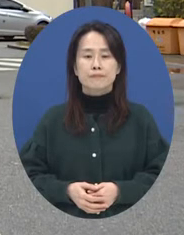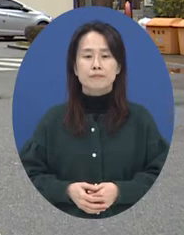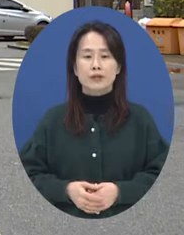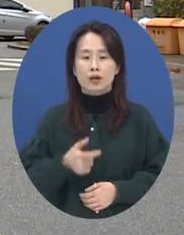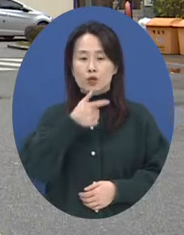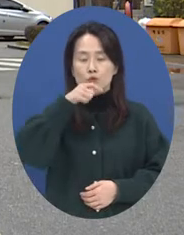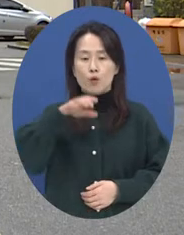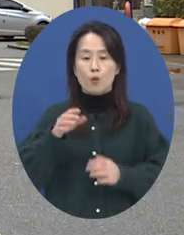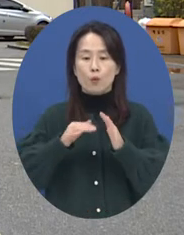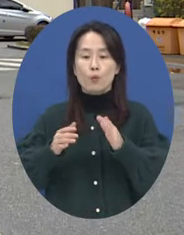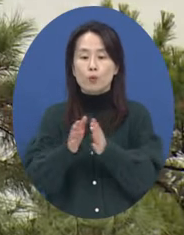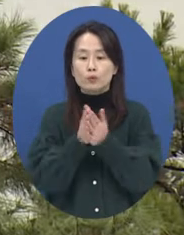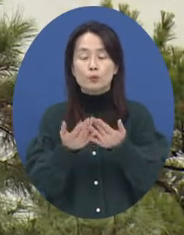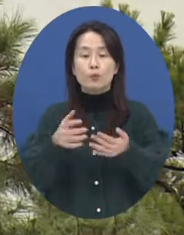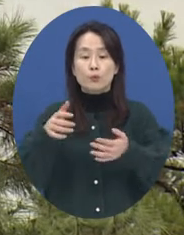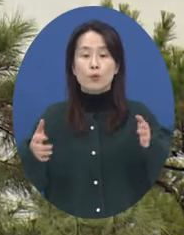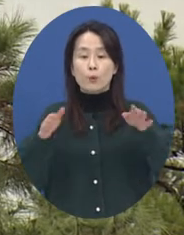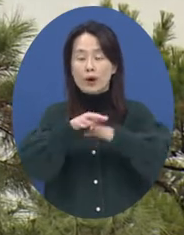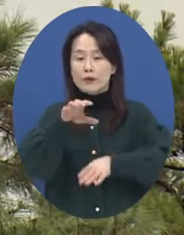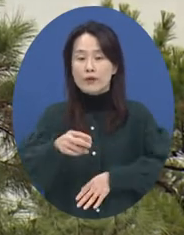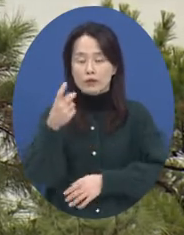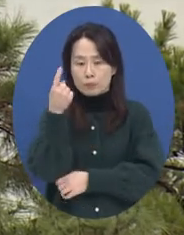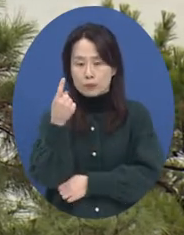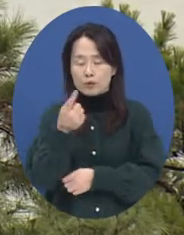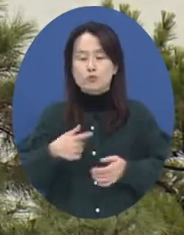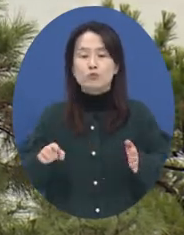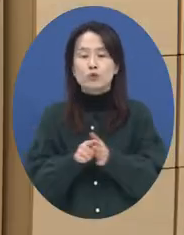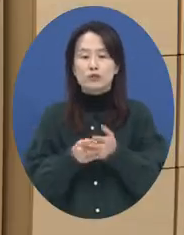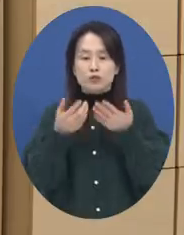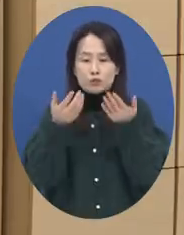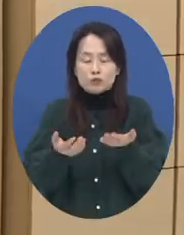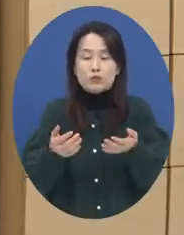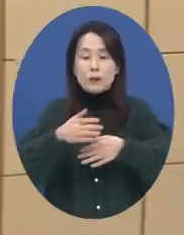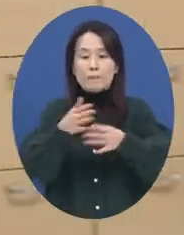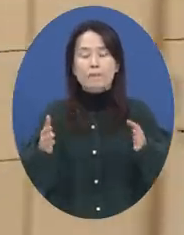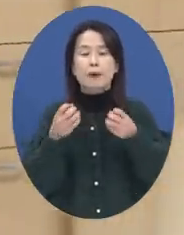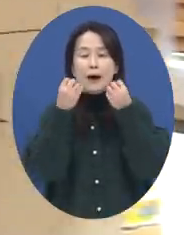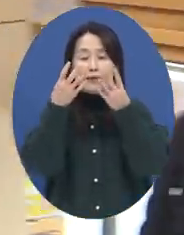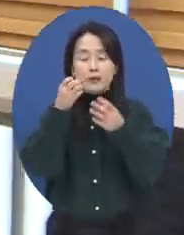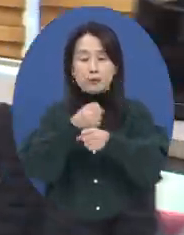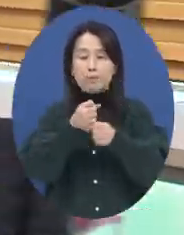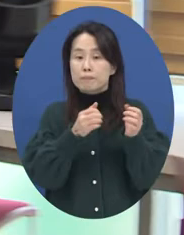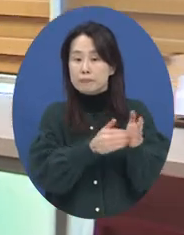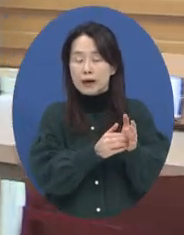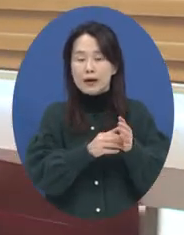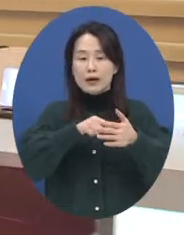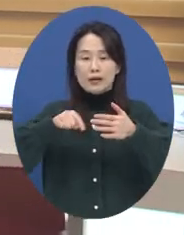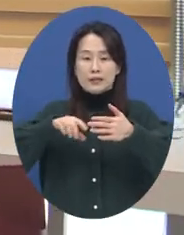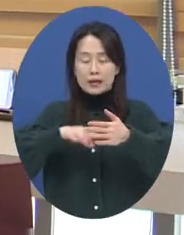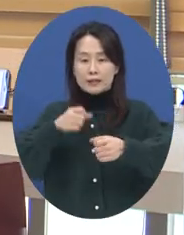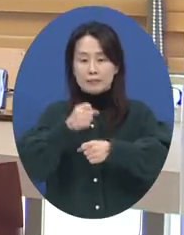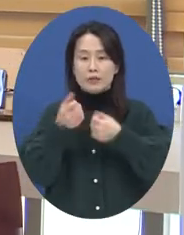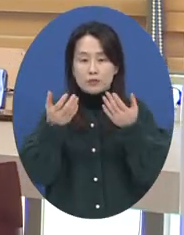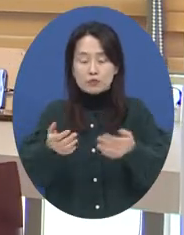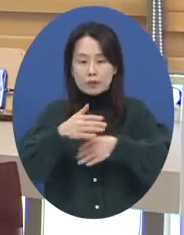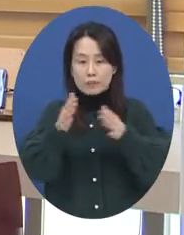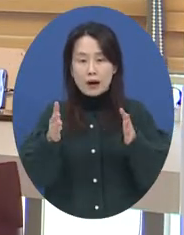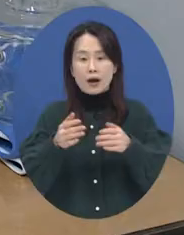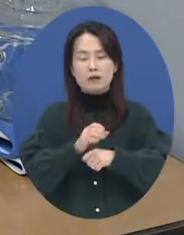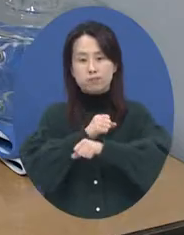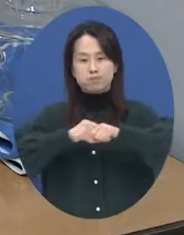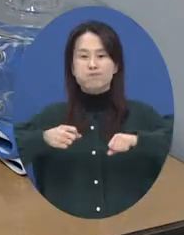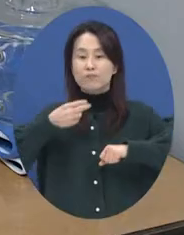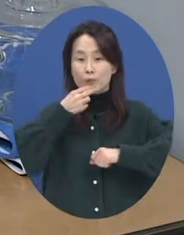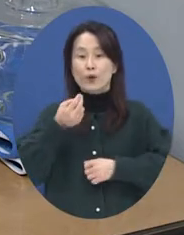수원의 한 공공도서관은 올해 겸 변을 위한 휴게실을 새로 만들었습니다 도서관 내부에 마련된 휴게실은 공간이 크진 않지만